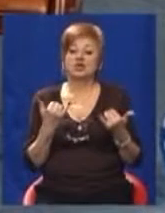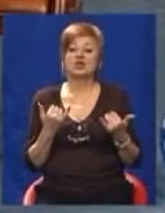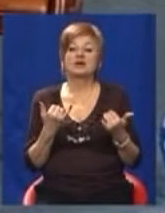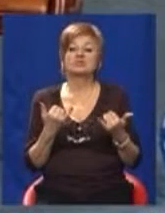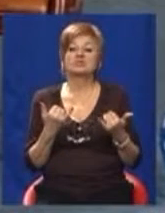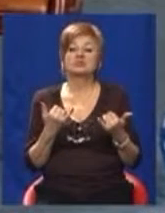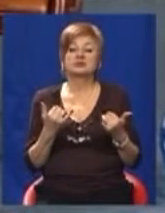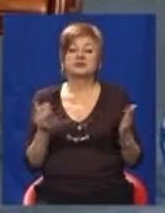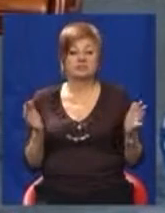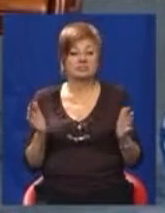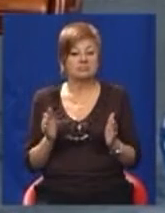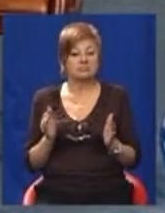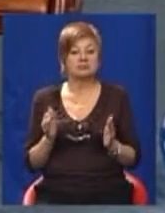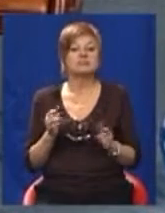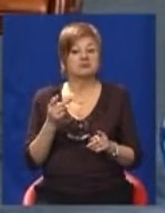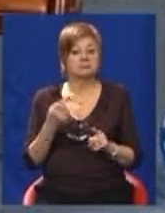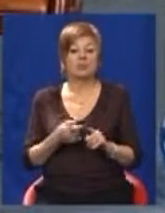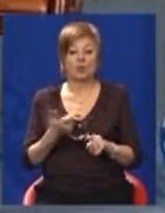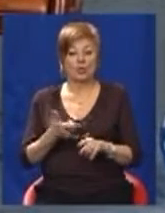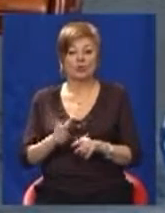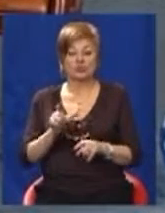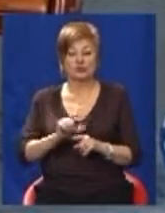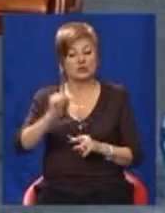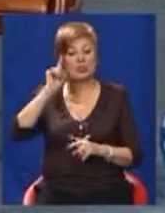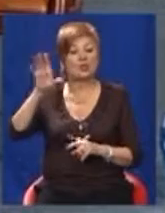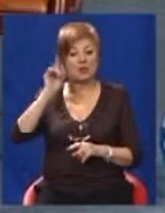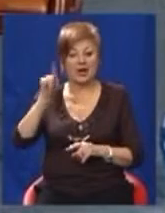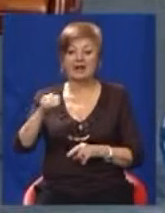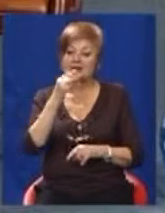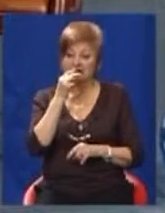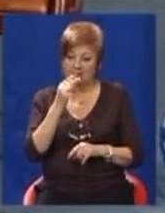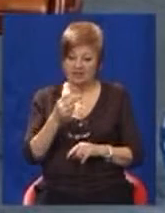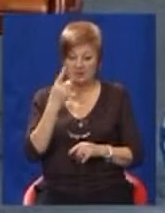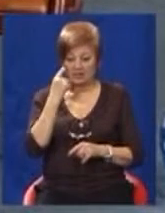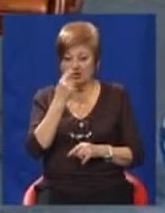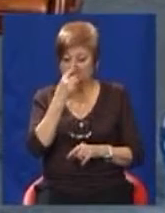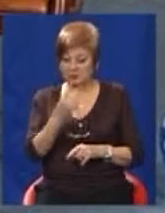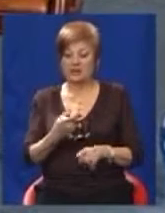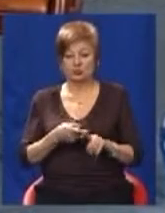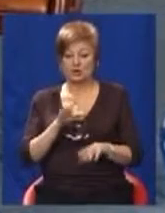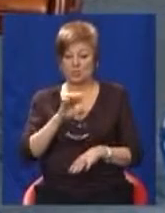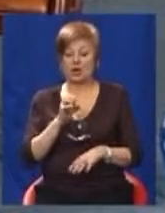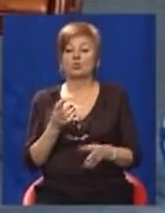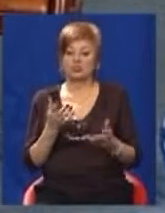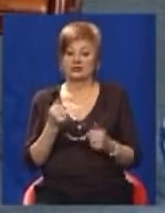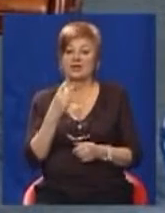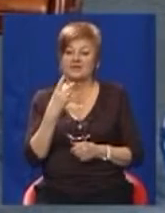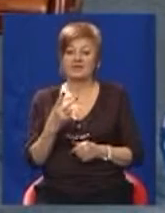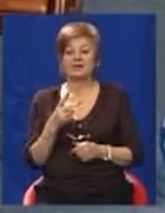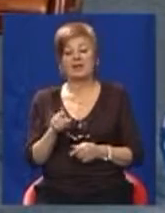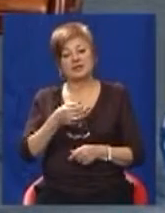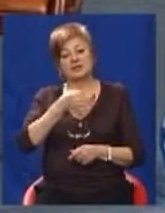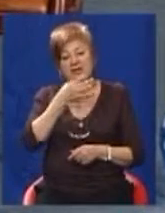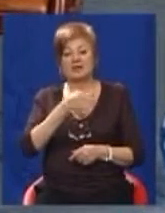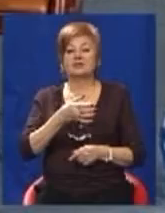як? І зараз вона дуже навіть популярна. А ти бачила на власні очі цю собачку? Так. Да. І як вона з